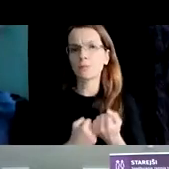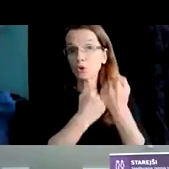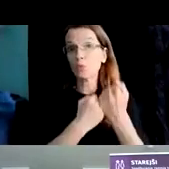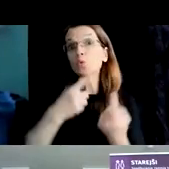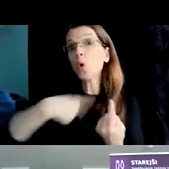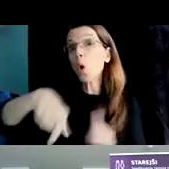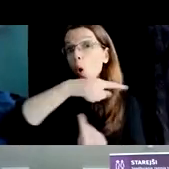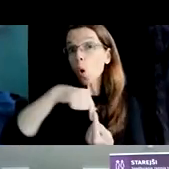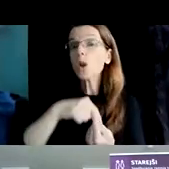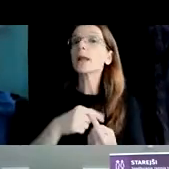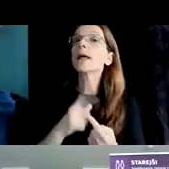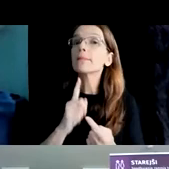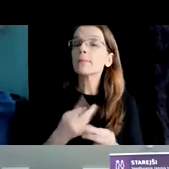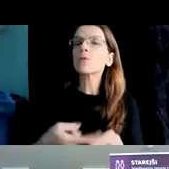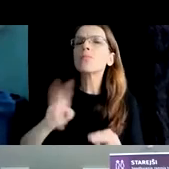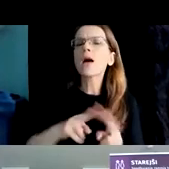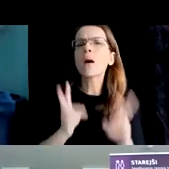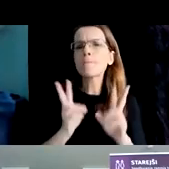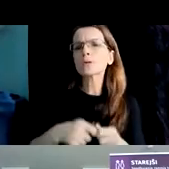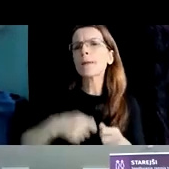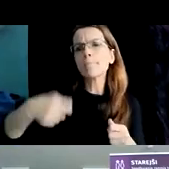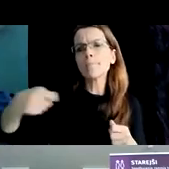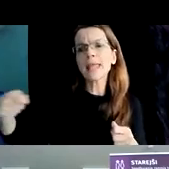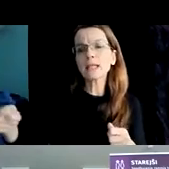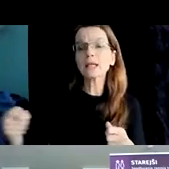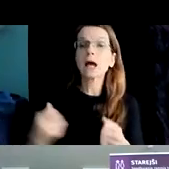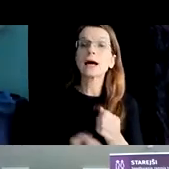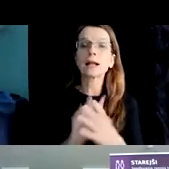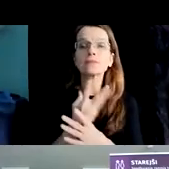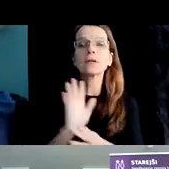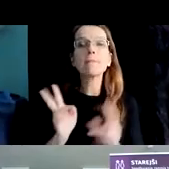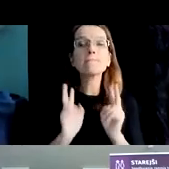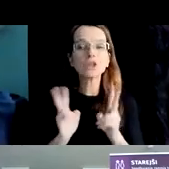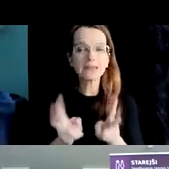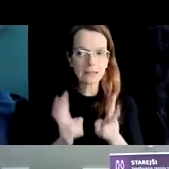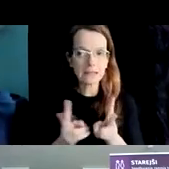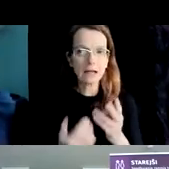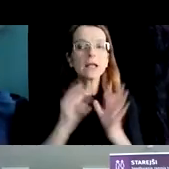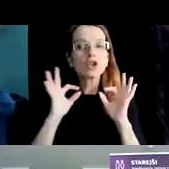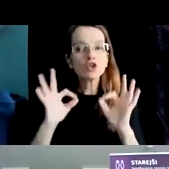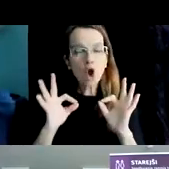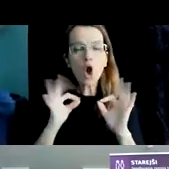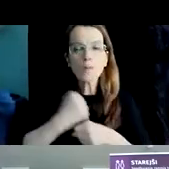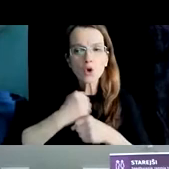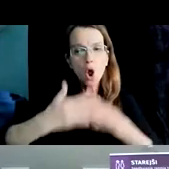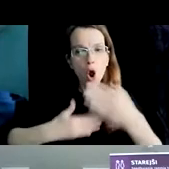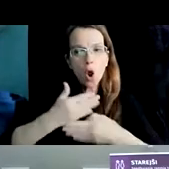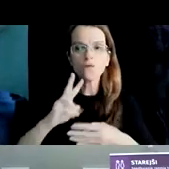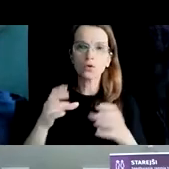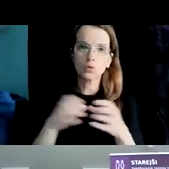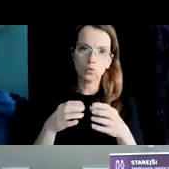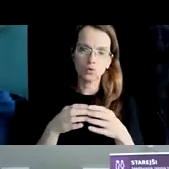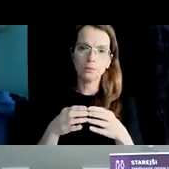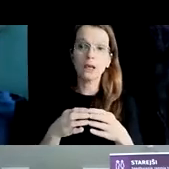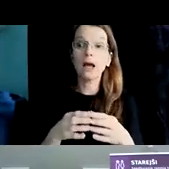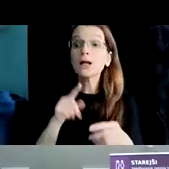v katerem naj bi v največji možni meri razvile svoje potenciale za uspešno funkcioniranje v družbi. Le to